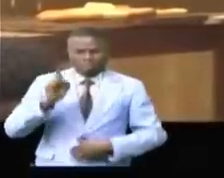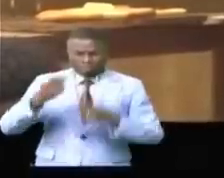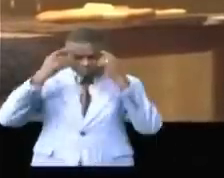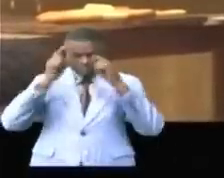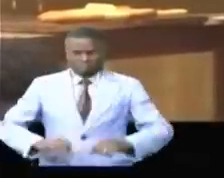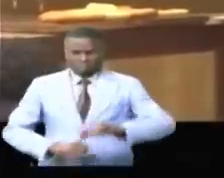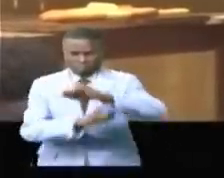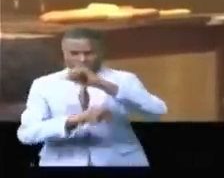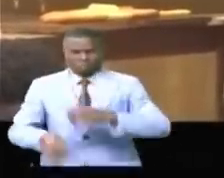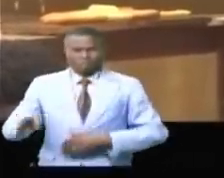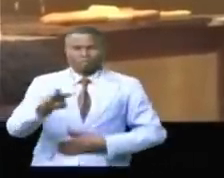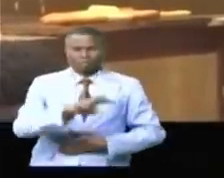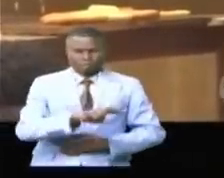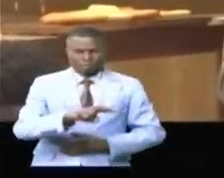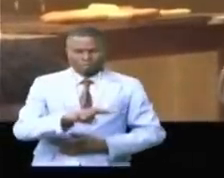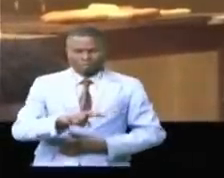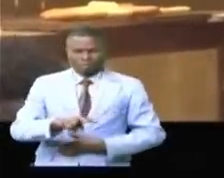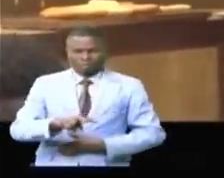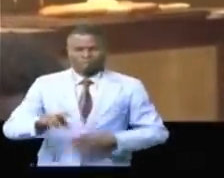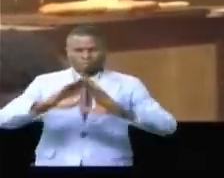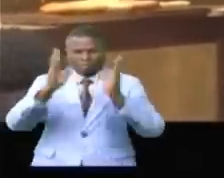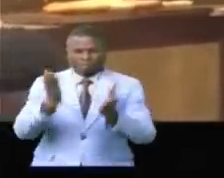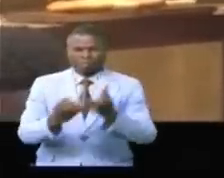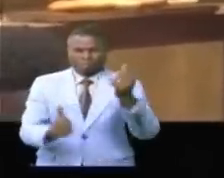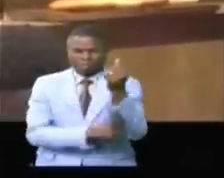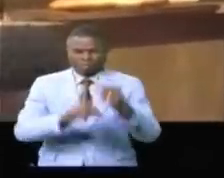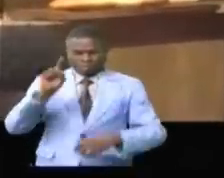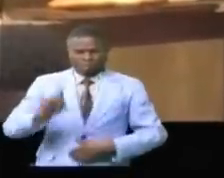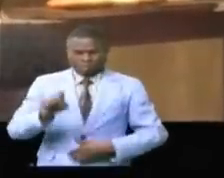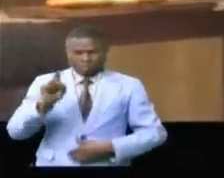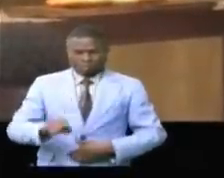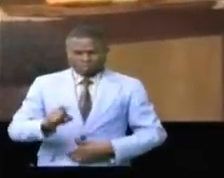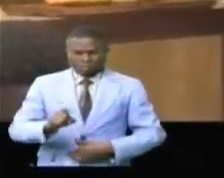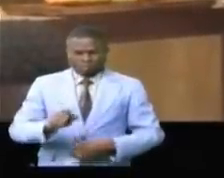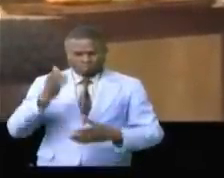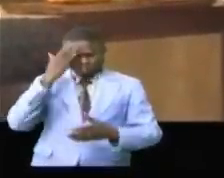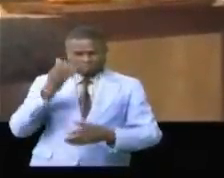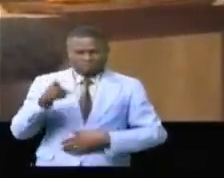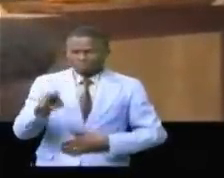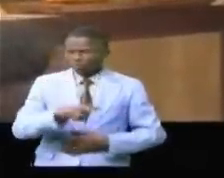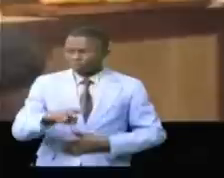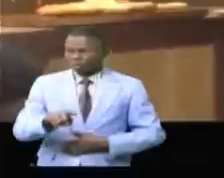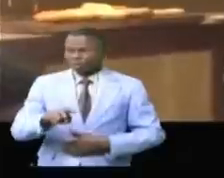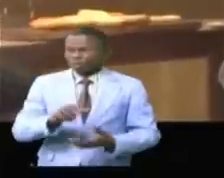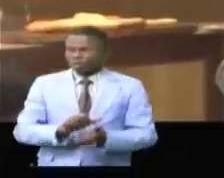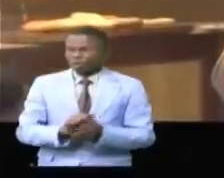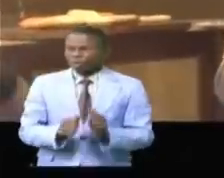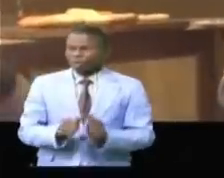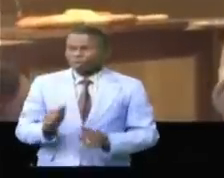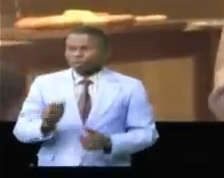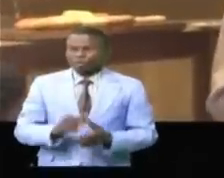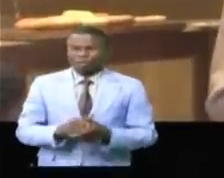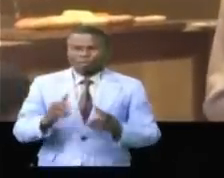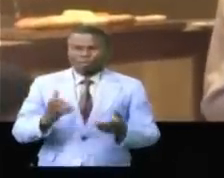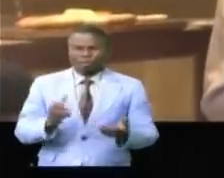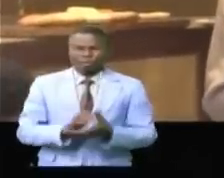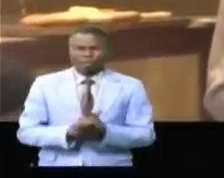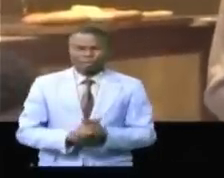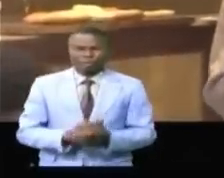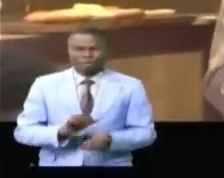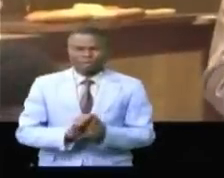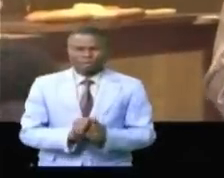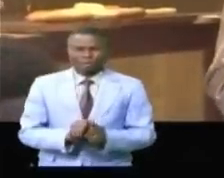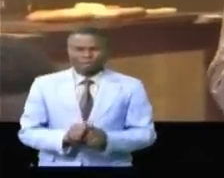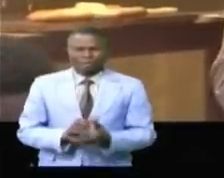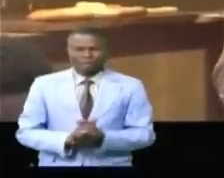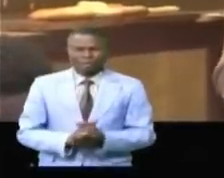vous soutenir. Tout le monde sera derrière vous. La mobilisation est totale